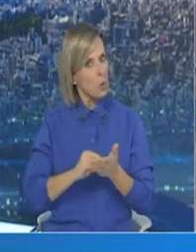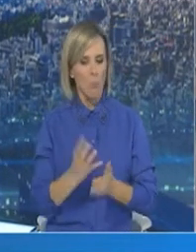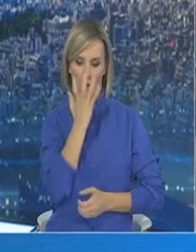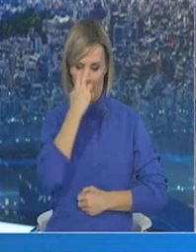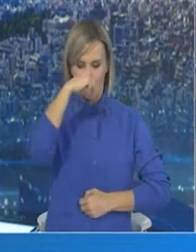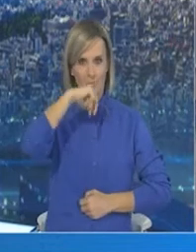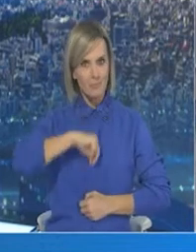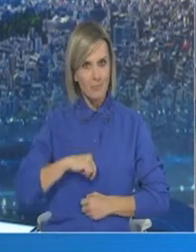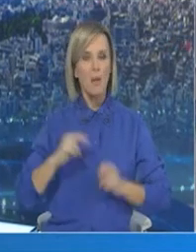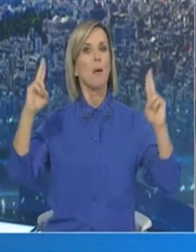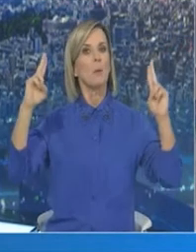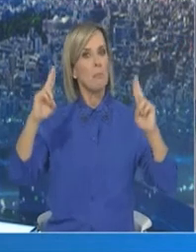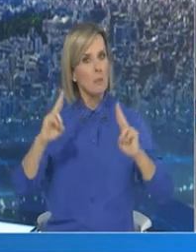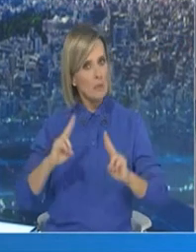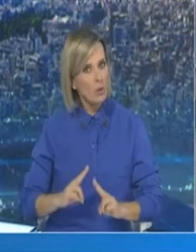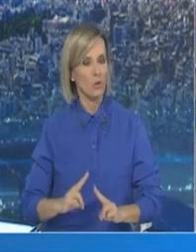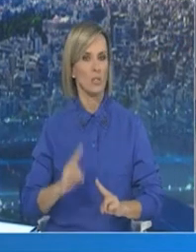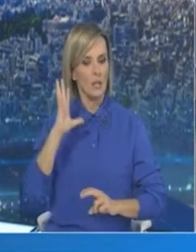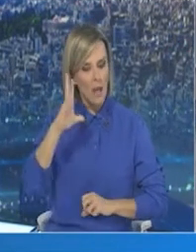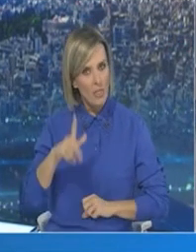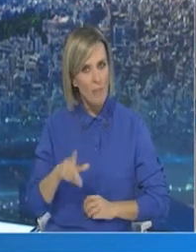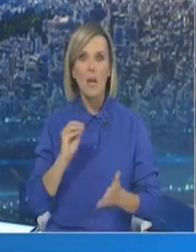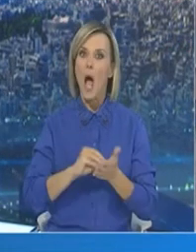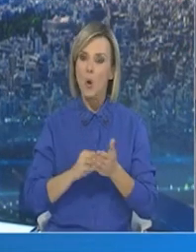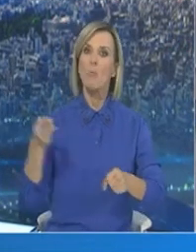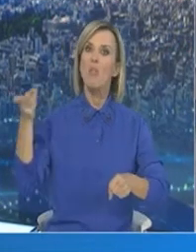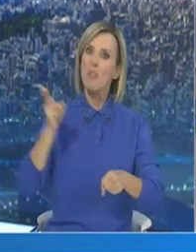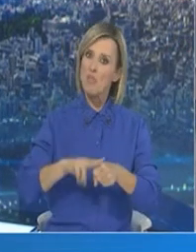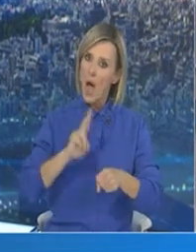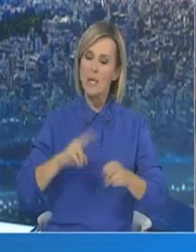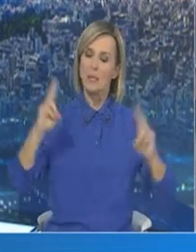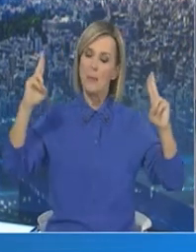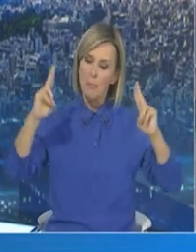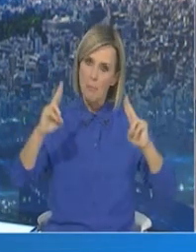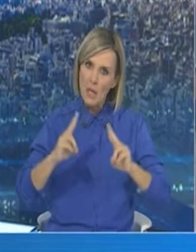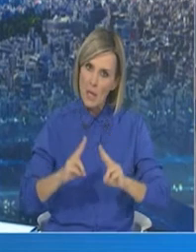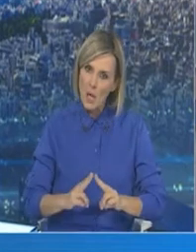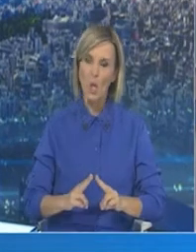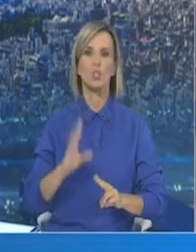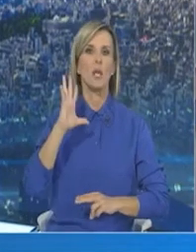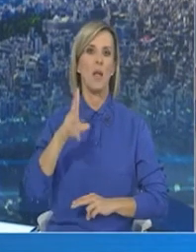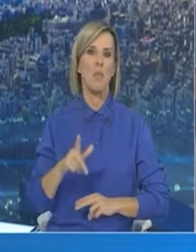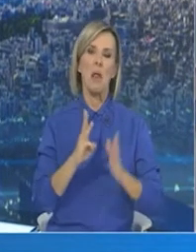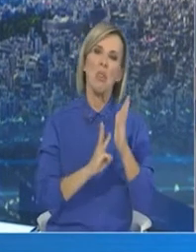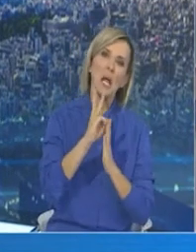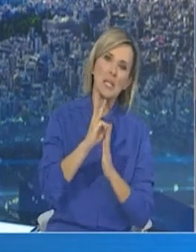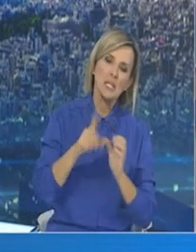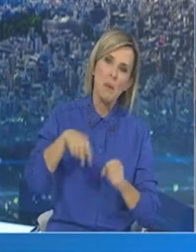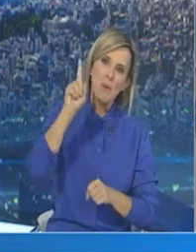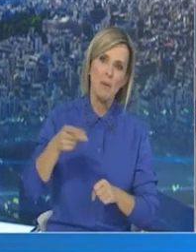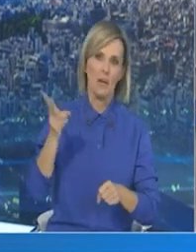καθημερινά, όπως και ο αριθμός των συνανθρώπων που χάνονται στη χώρα μας, με το μέσο όρο της τελευταίας εβδομάδας να μειώνεται στους 13 θανάτους τη